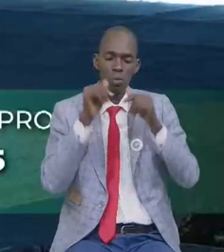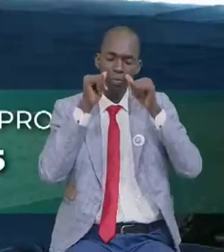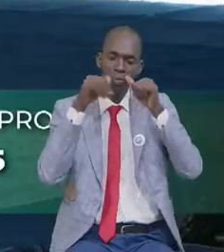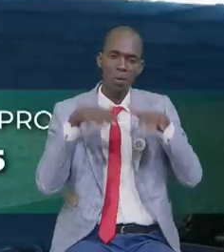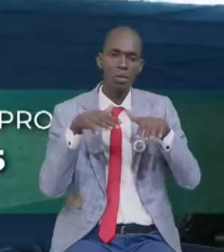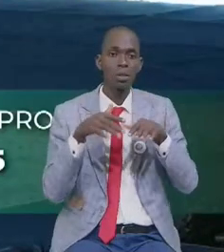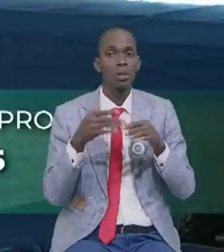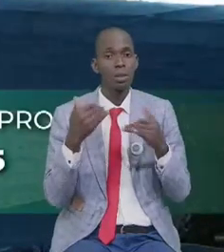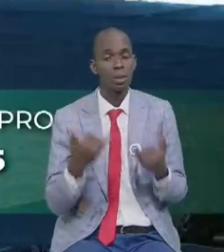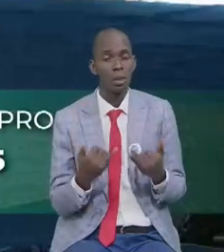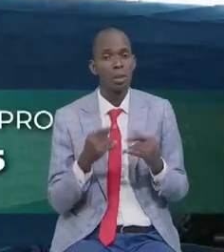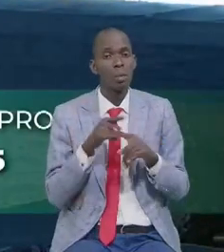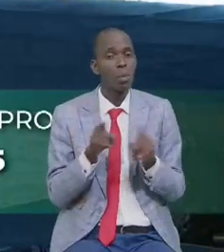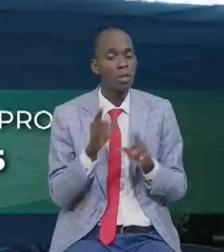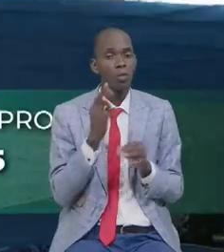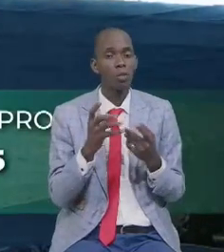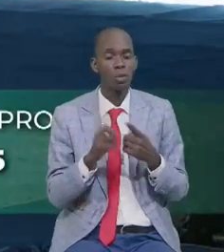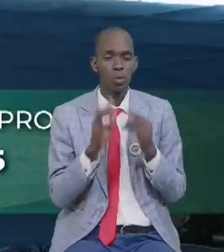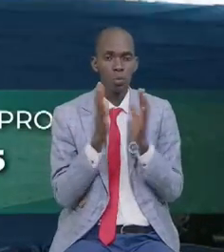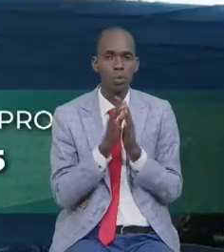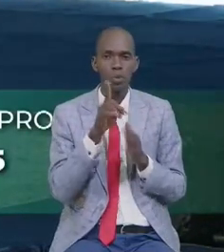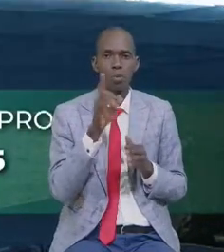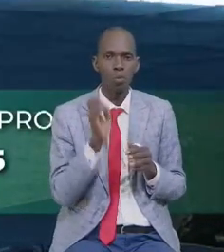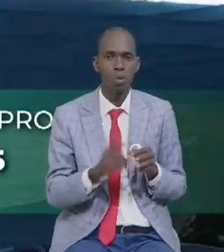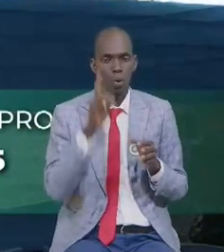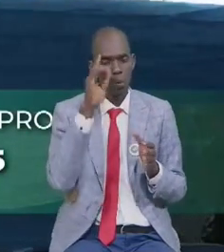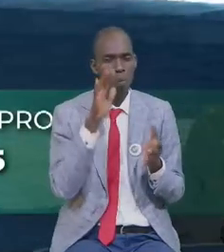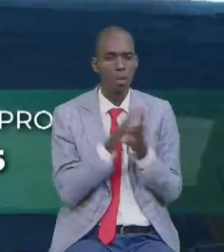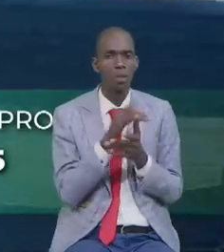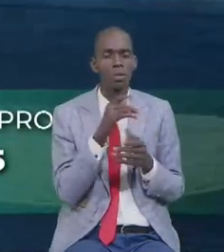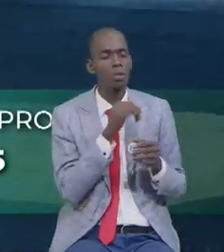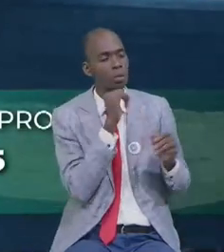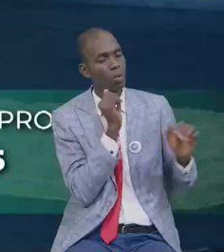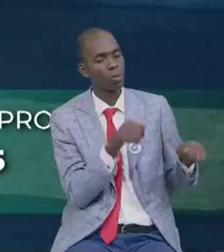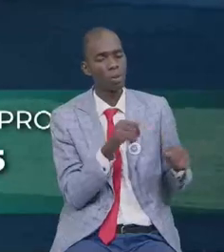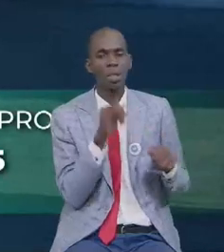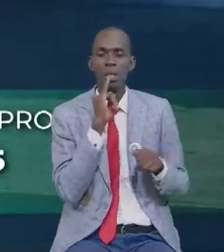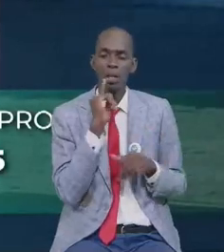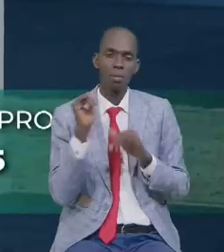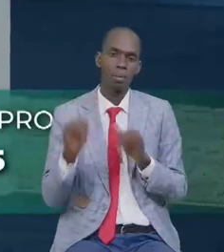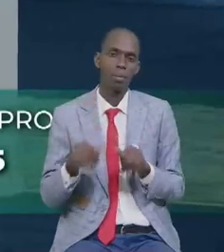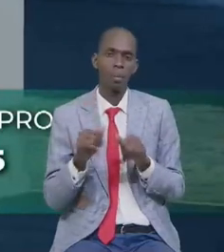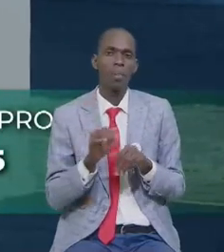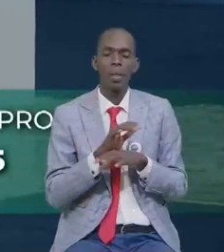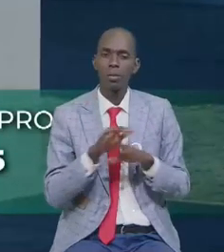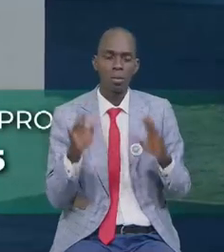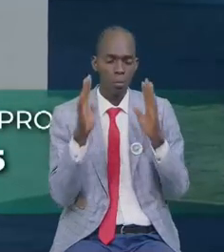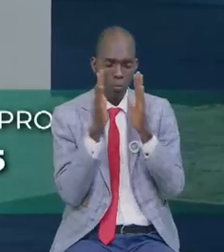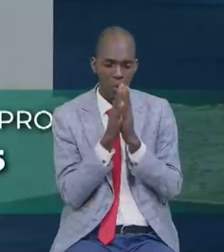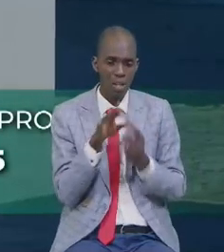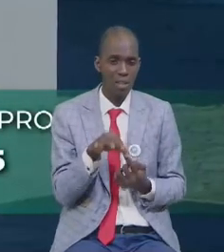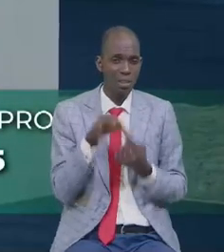Si tu veux prier, tu dois croire que l'impossible est possible. Ne prie pas si